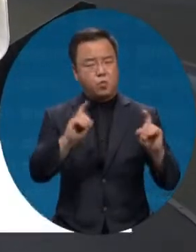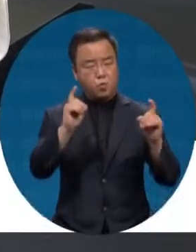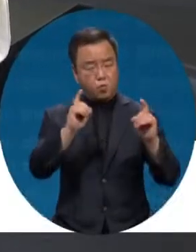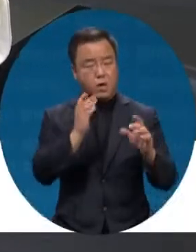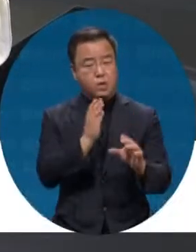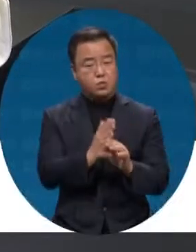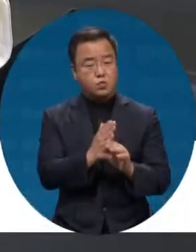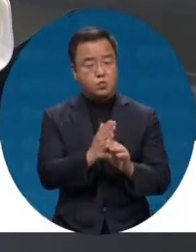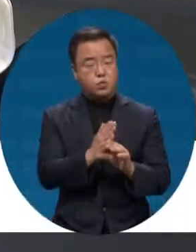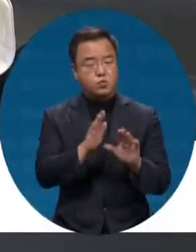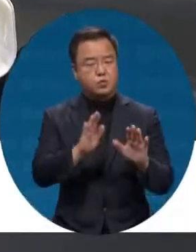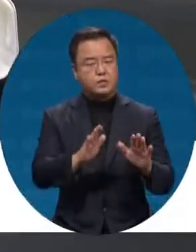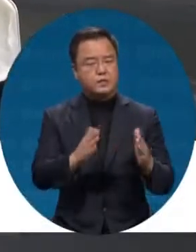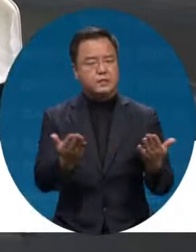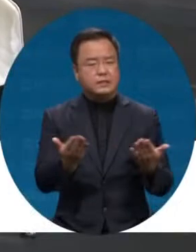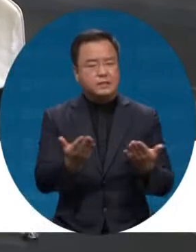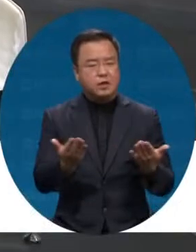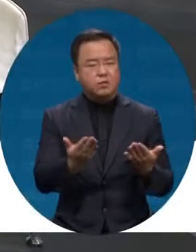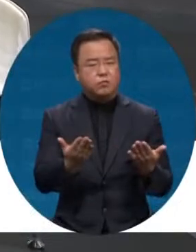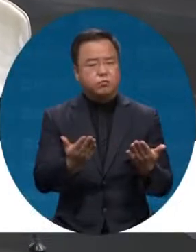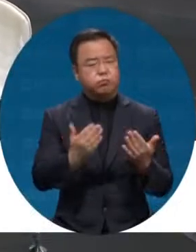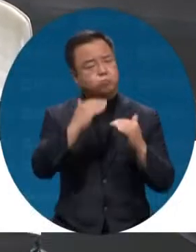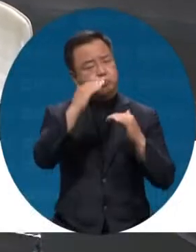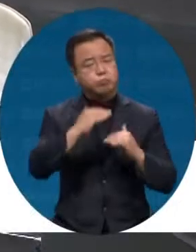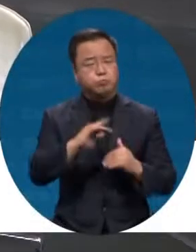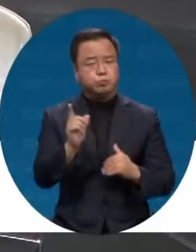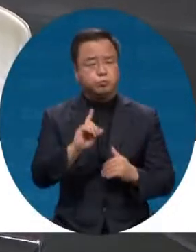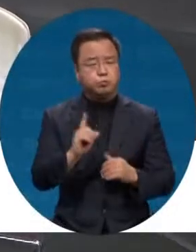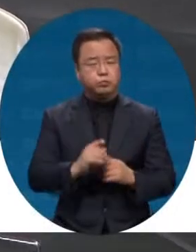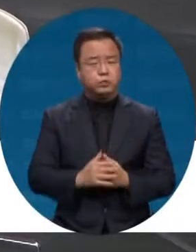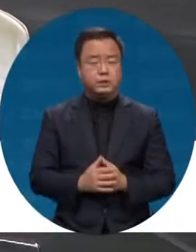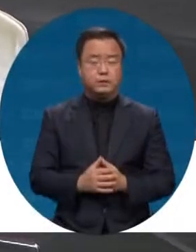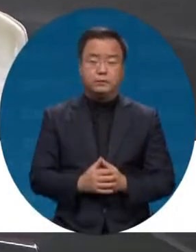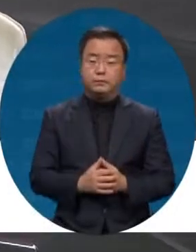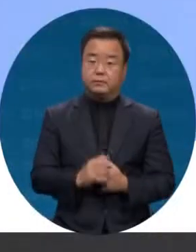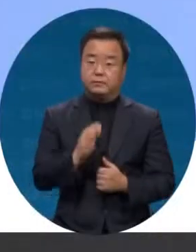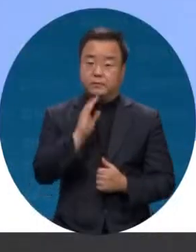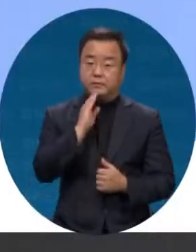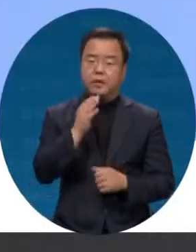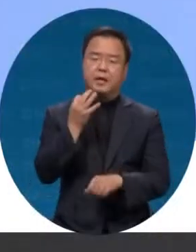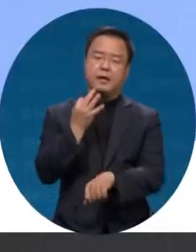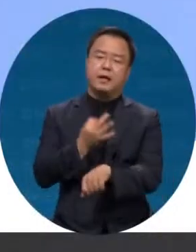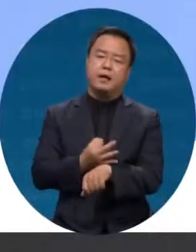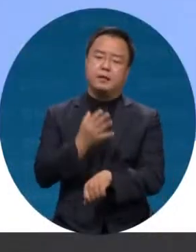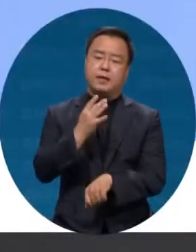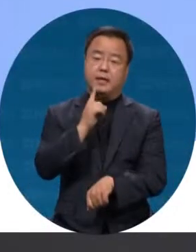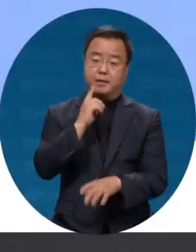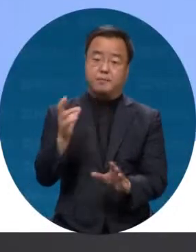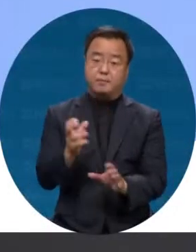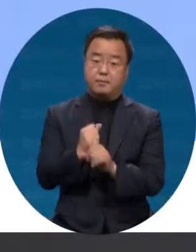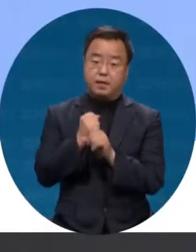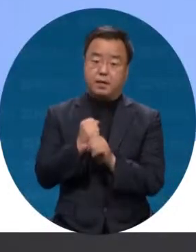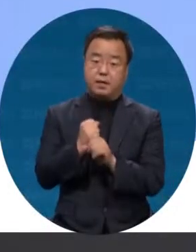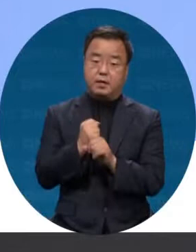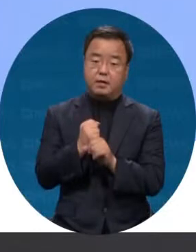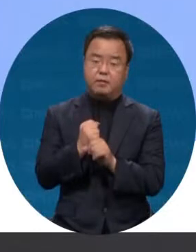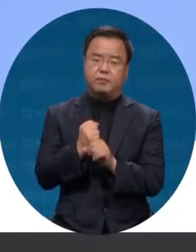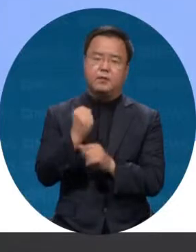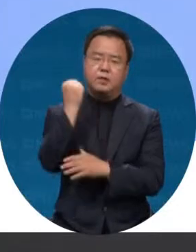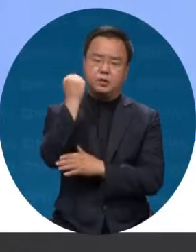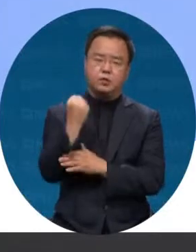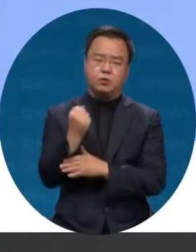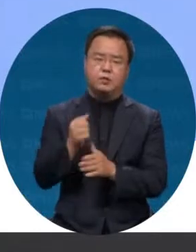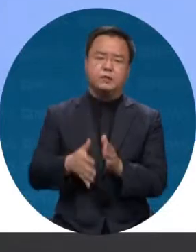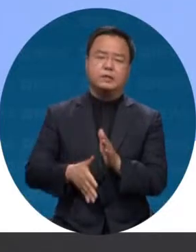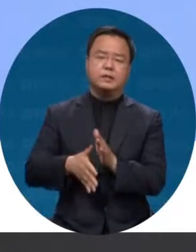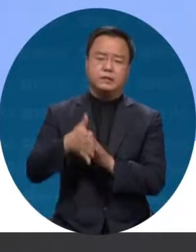스마트 미래학교 사업이 뭔지 부터 정확하게 다시 짚어 볼까요 네 아주 간단하게 요약하면 노후 시설 정비